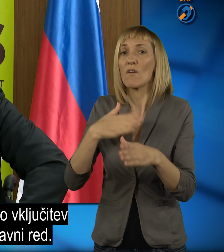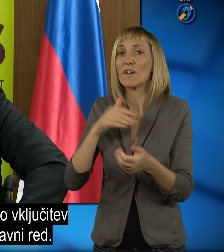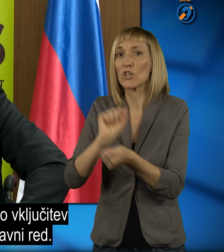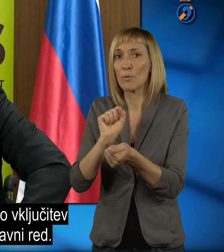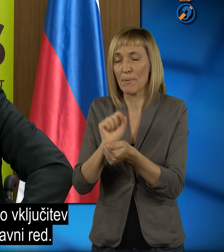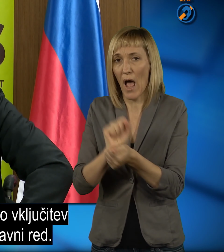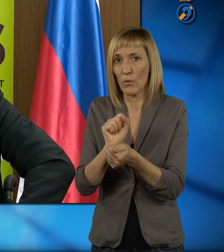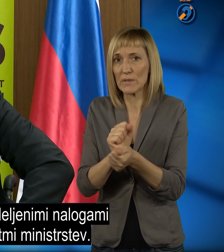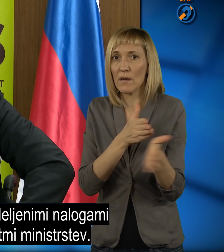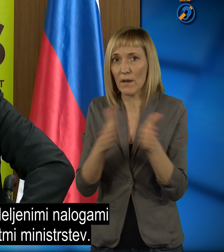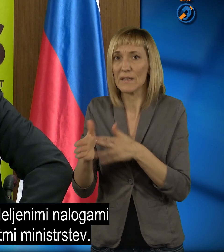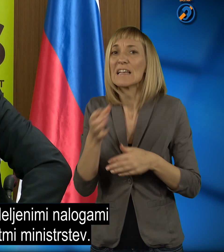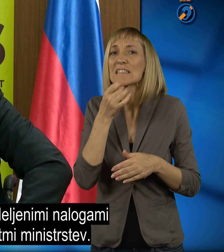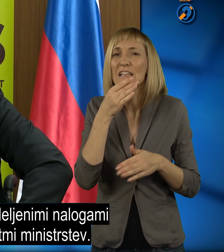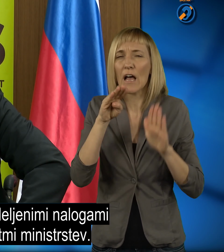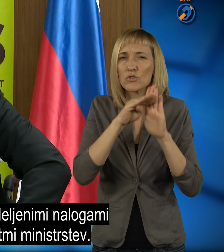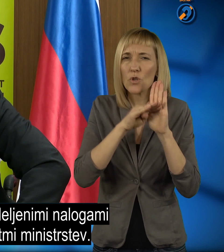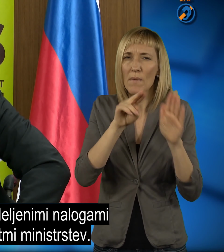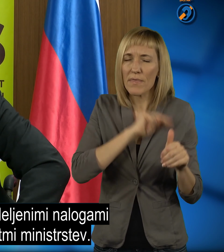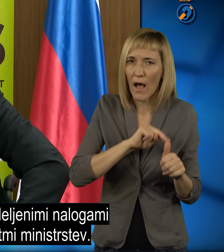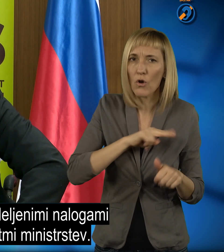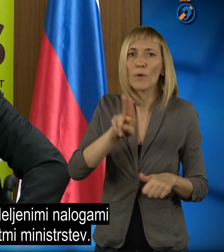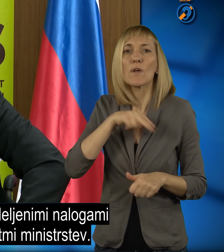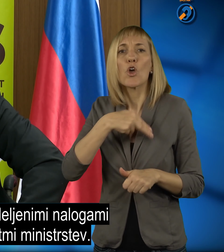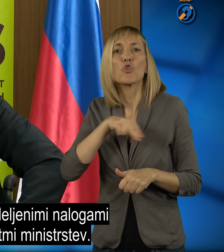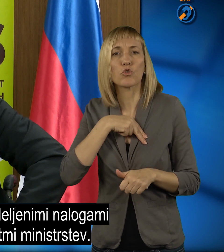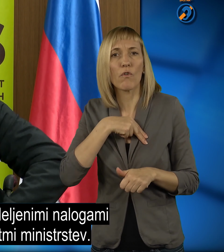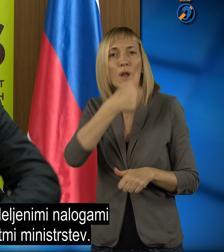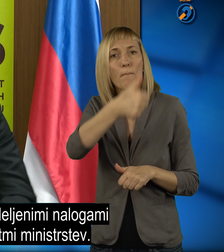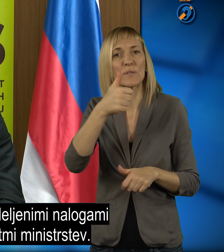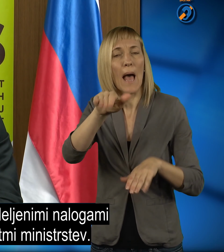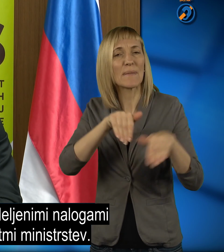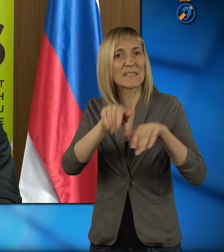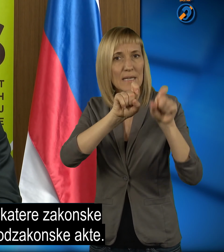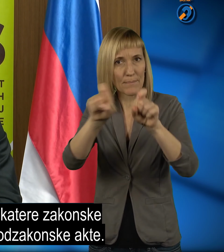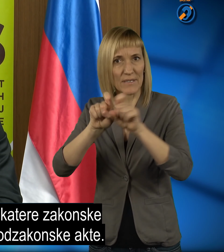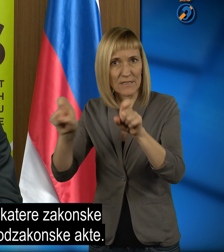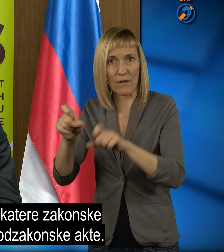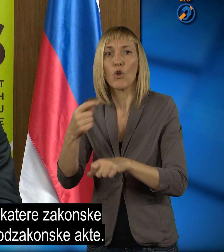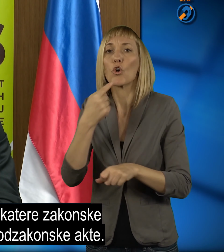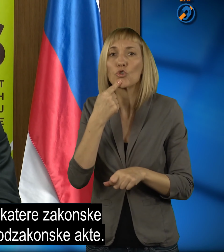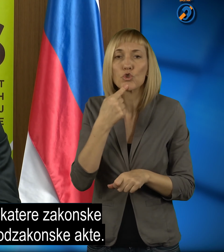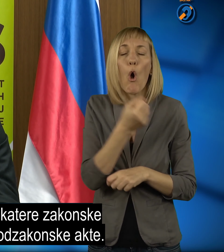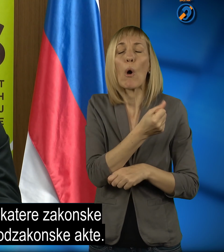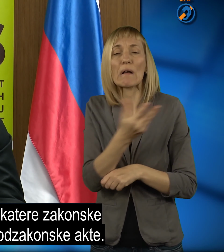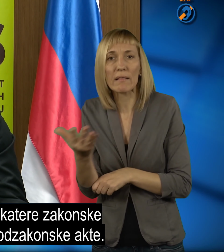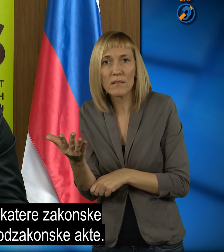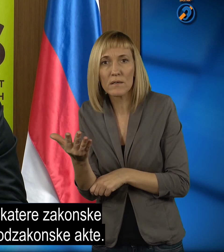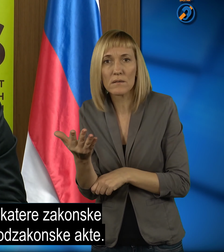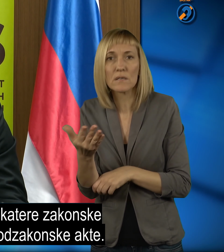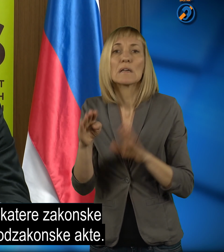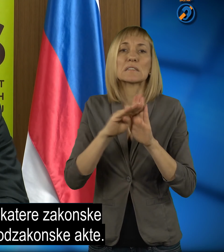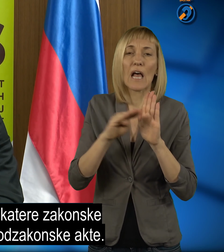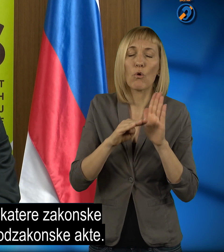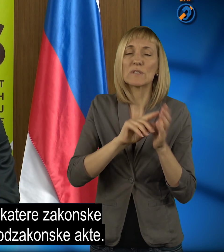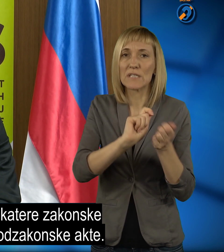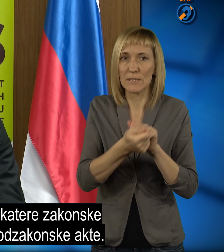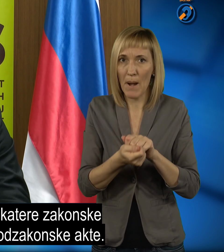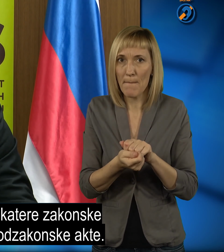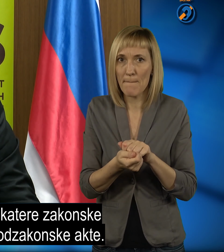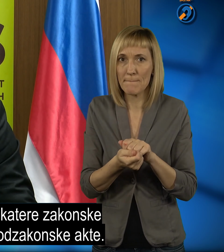Z natančno opredelenimi nalogami in govornostnimi posameznih ministerstv se pravi, kdo ne pripravi katere zakonske